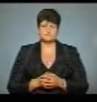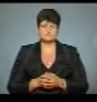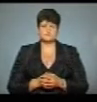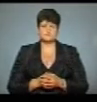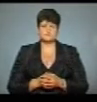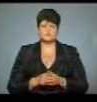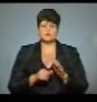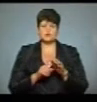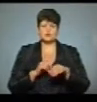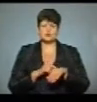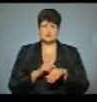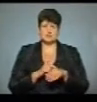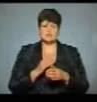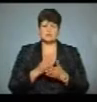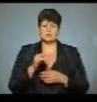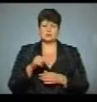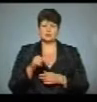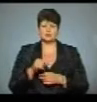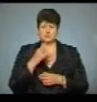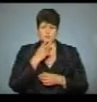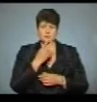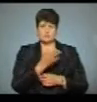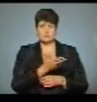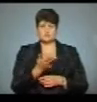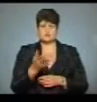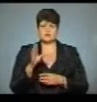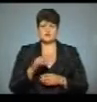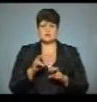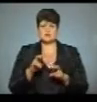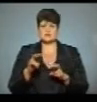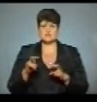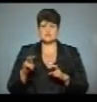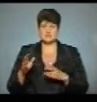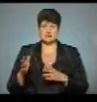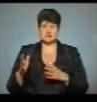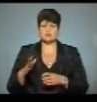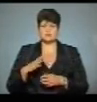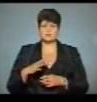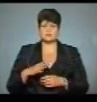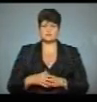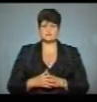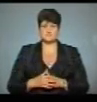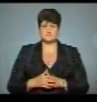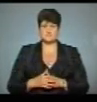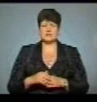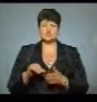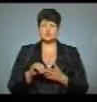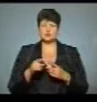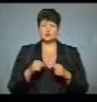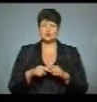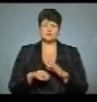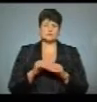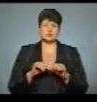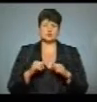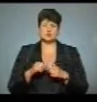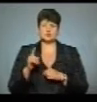Від 6-ї години знаходимося тут. Бачите, як всі сидять на бюлетенях, на бачках. Член окружної виборчої комісії